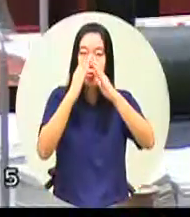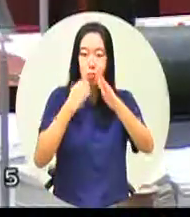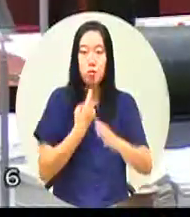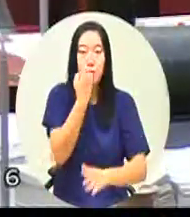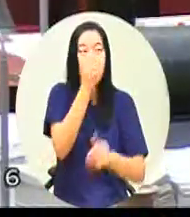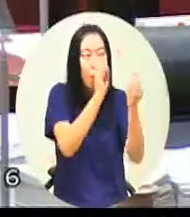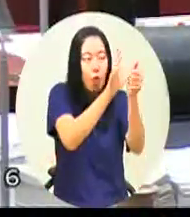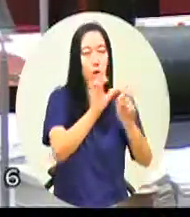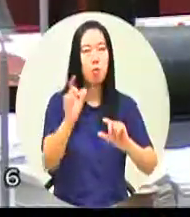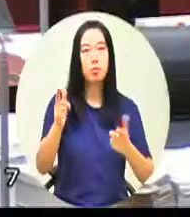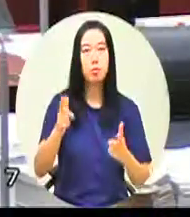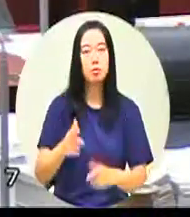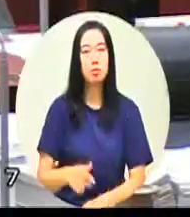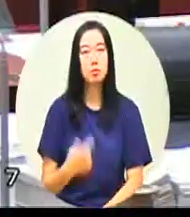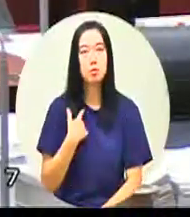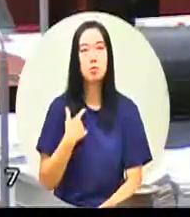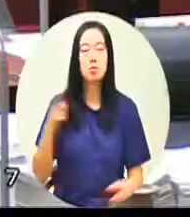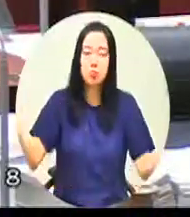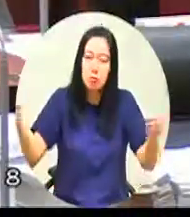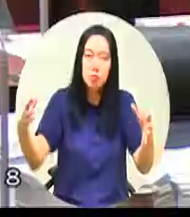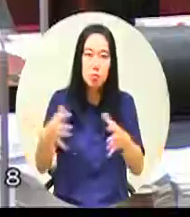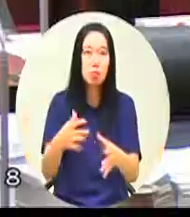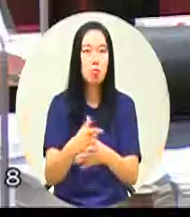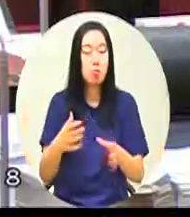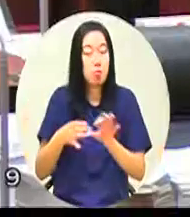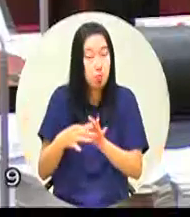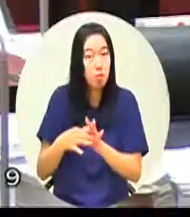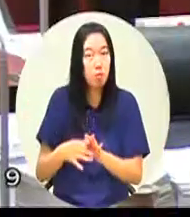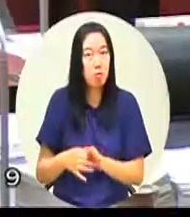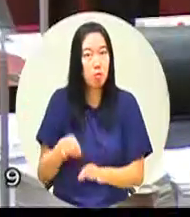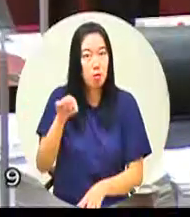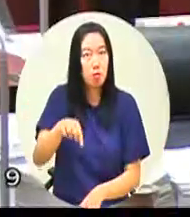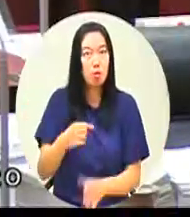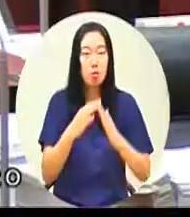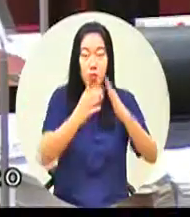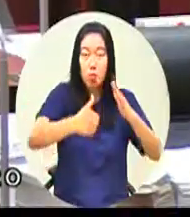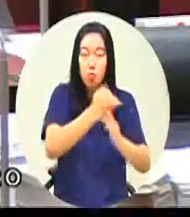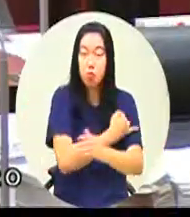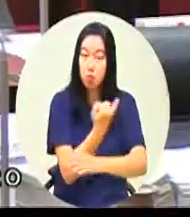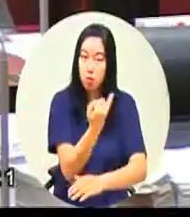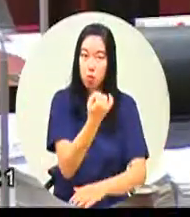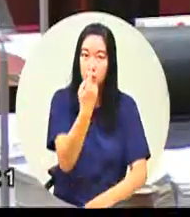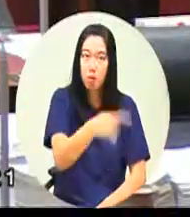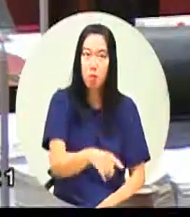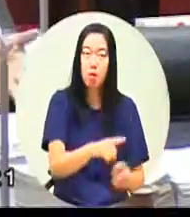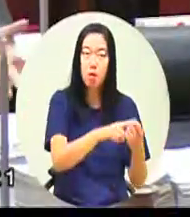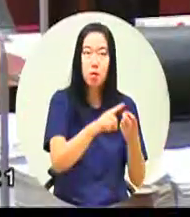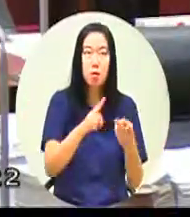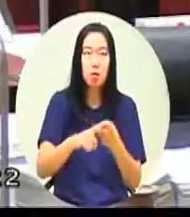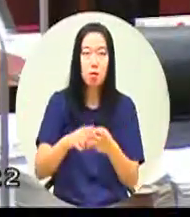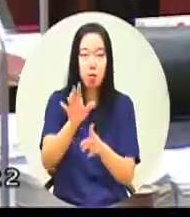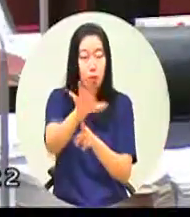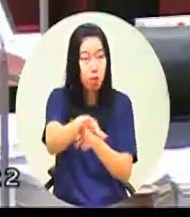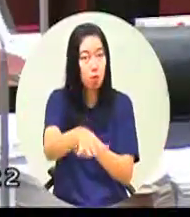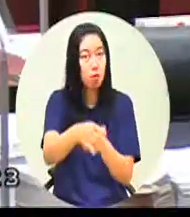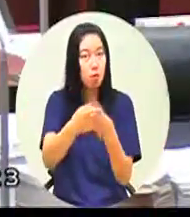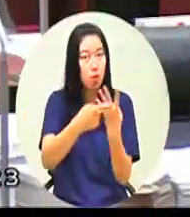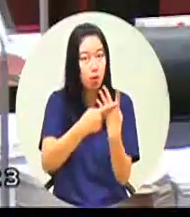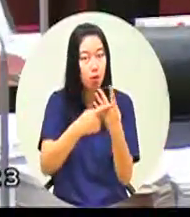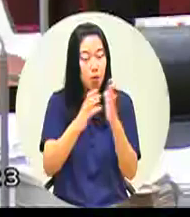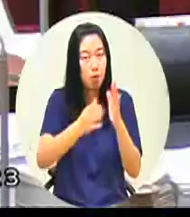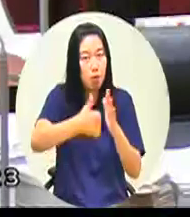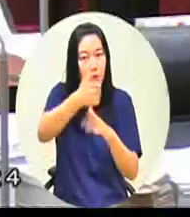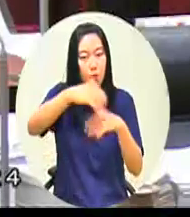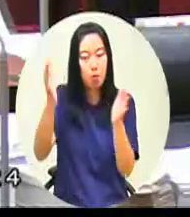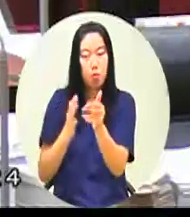的啦，哈、哦，不过就共同来关心啦，像我们这次你看跟市长啦、啊，跟这个我们哈、哦、农业的那个哈、哦、局长所